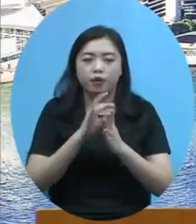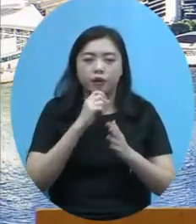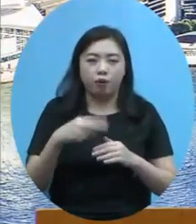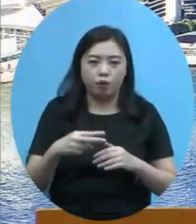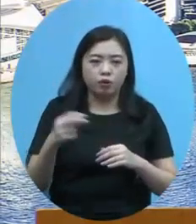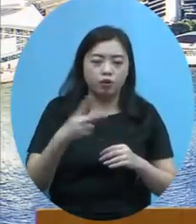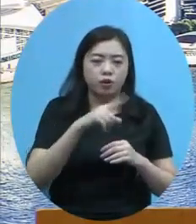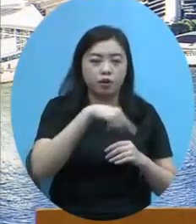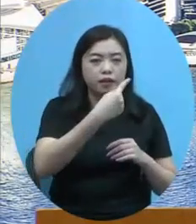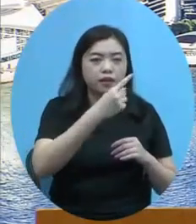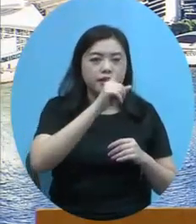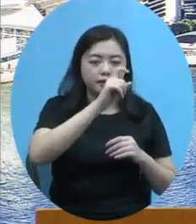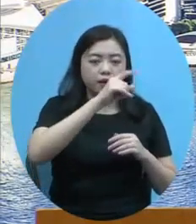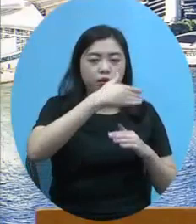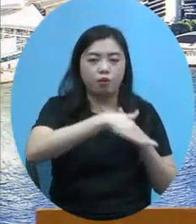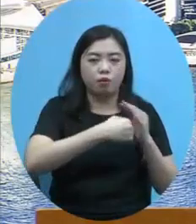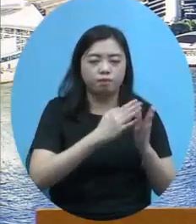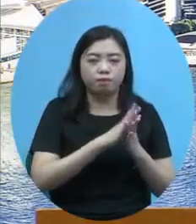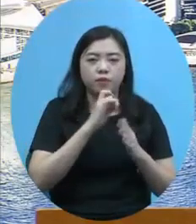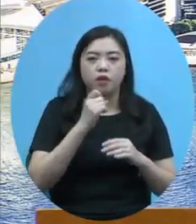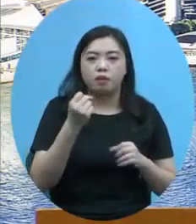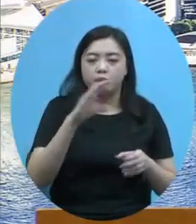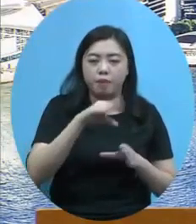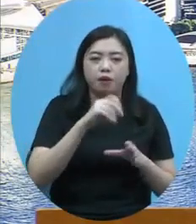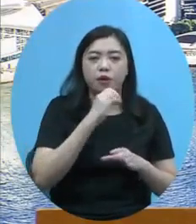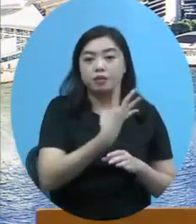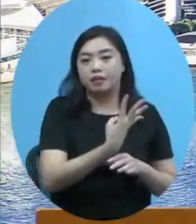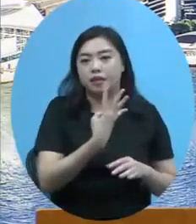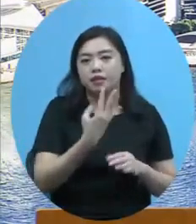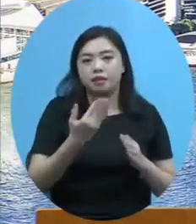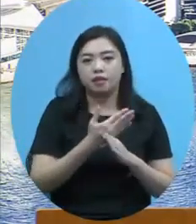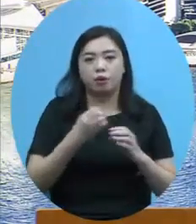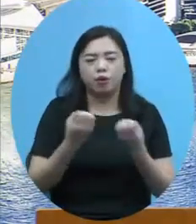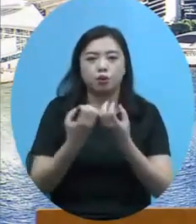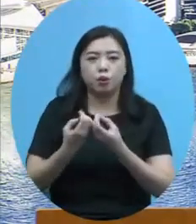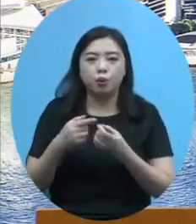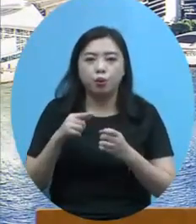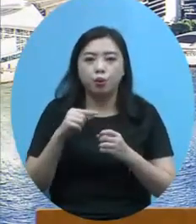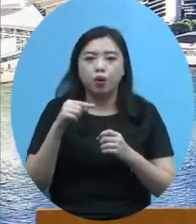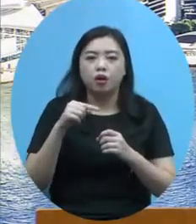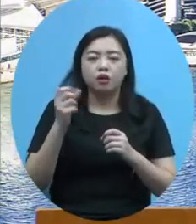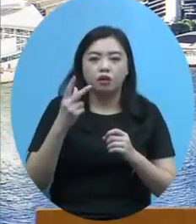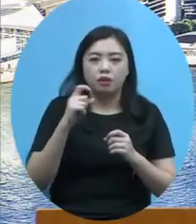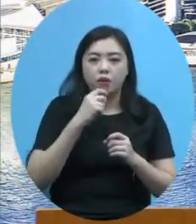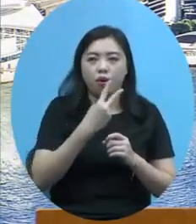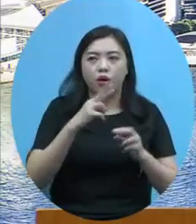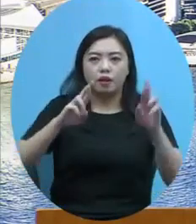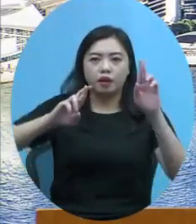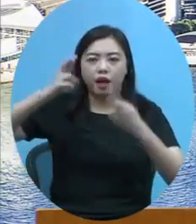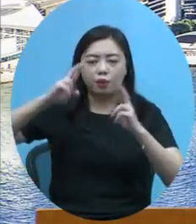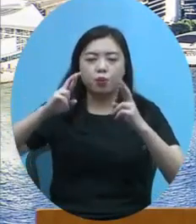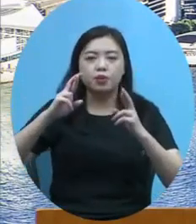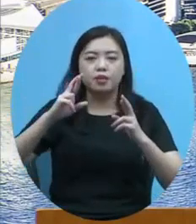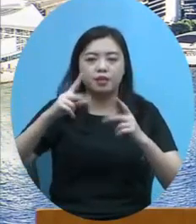咧都係本地感染個案，咁包括有4宗咧係同先前嘅群組有關啦，有2宗係喺太古城嘅蘆山